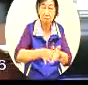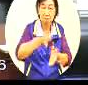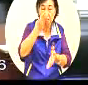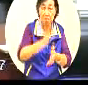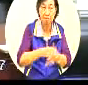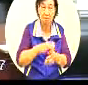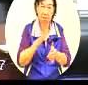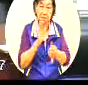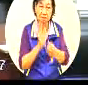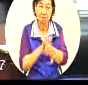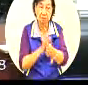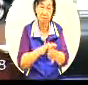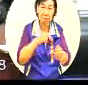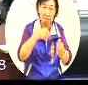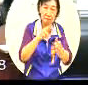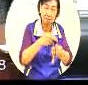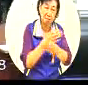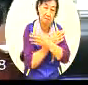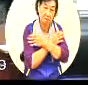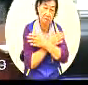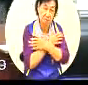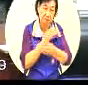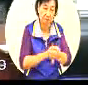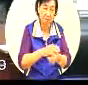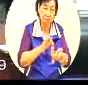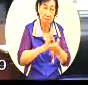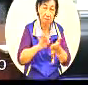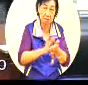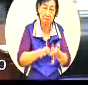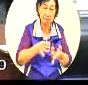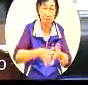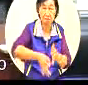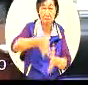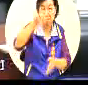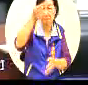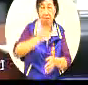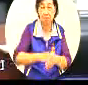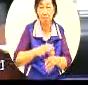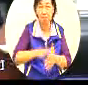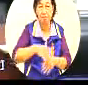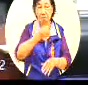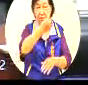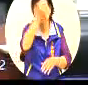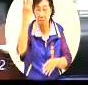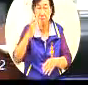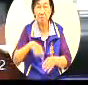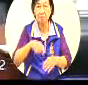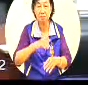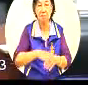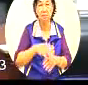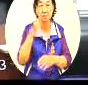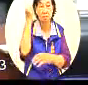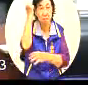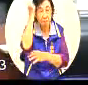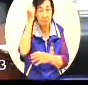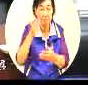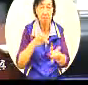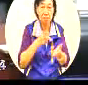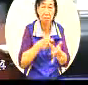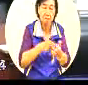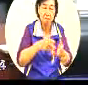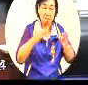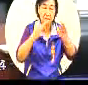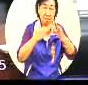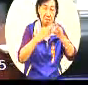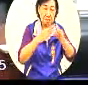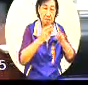多的人少年朋友可能一直世人他的钱都是怎样就被贷款就绑住了，所以本席这边具体